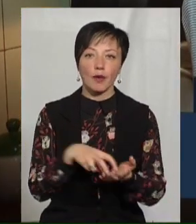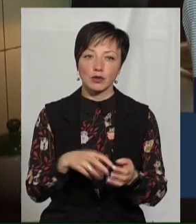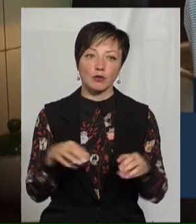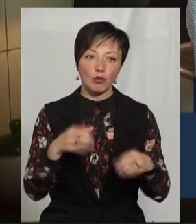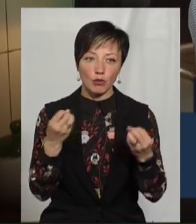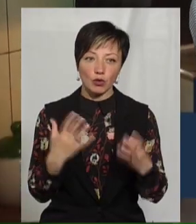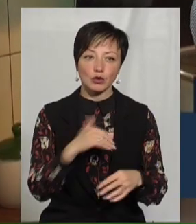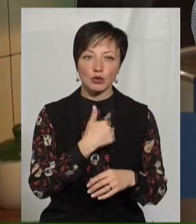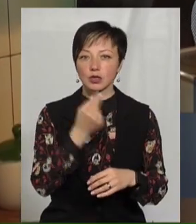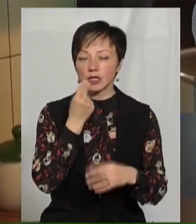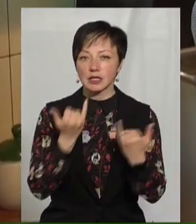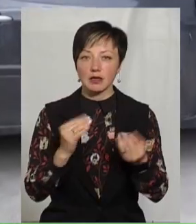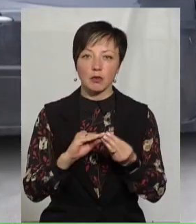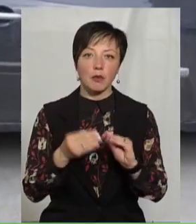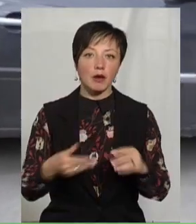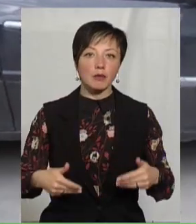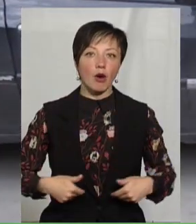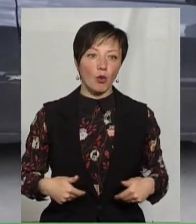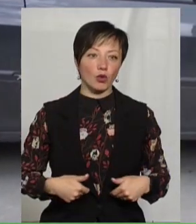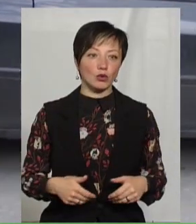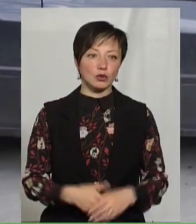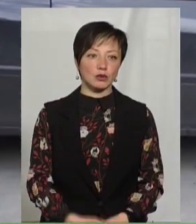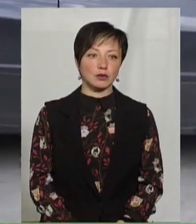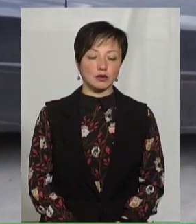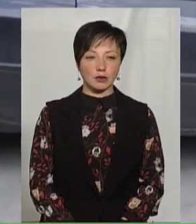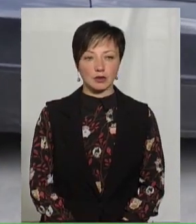їсти, тому що зараз проблема – голод.